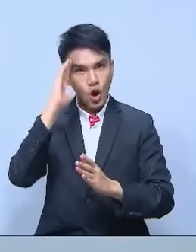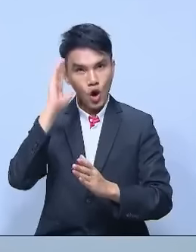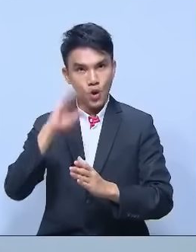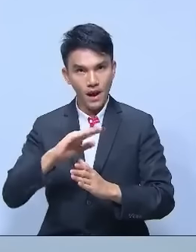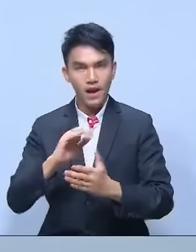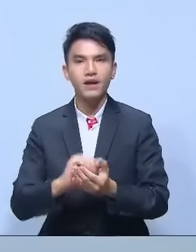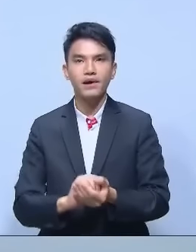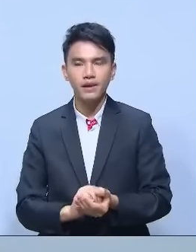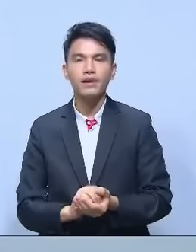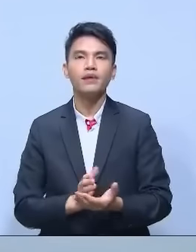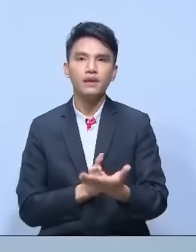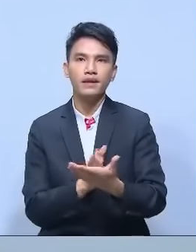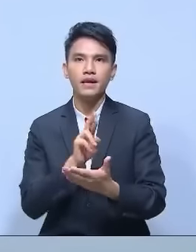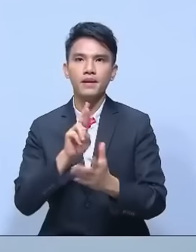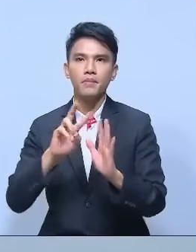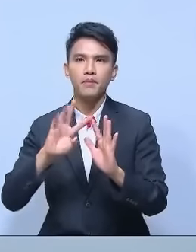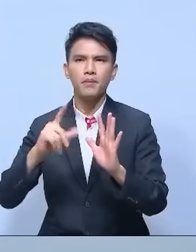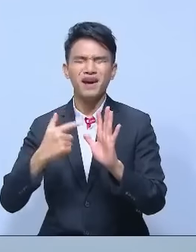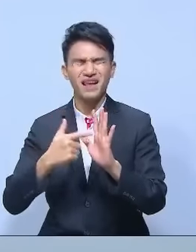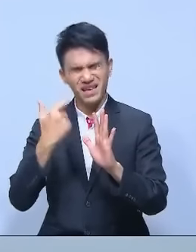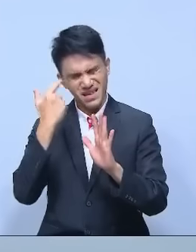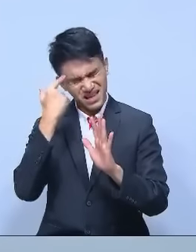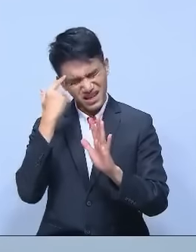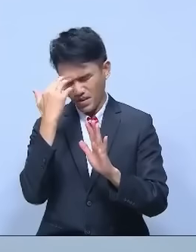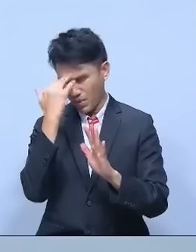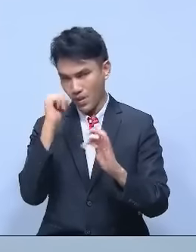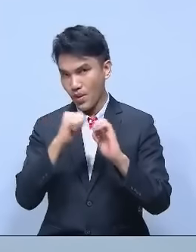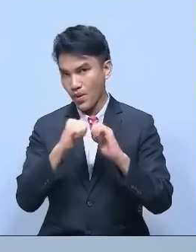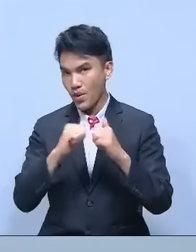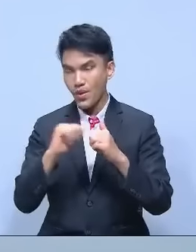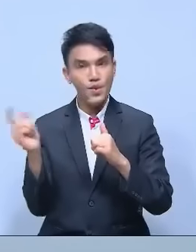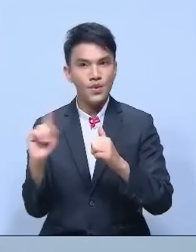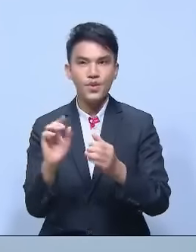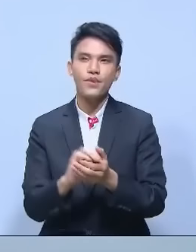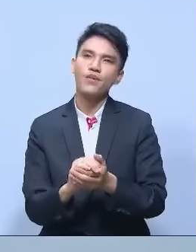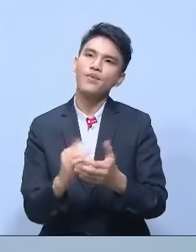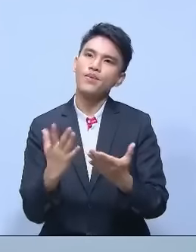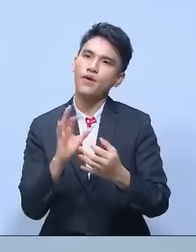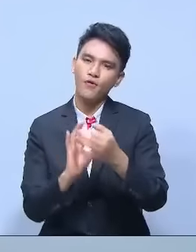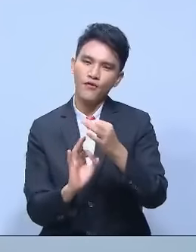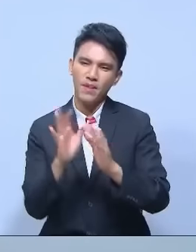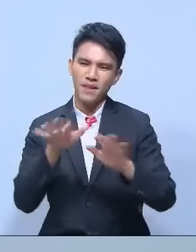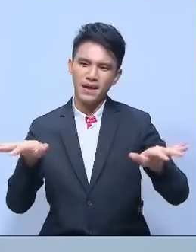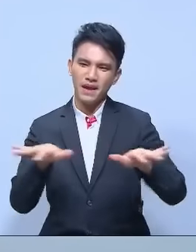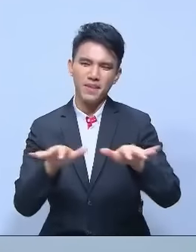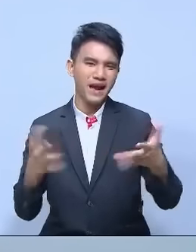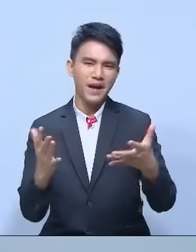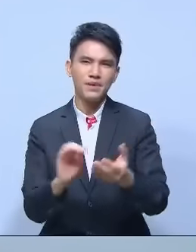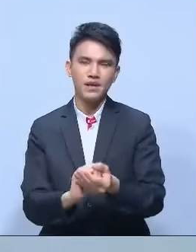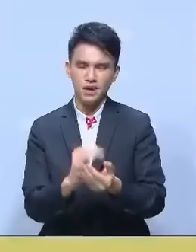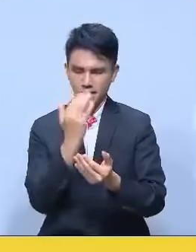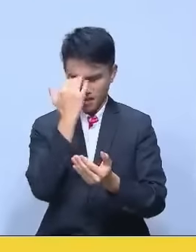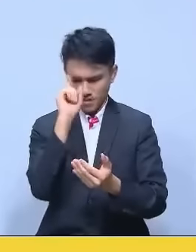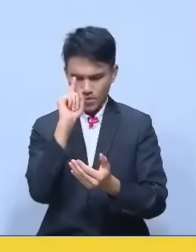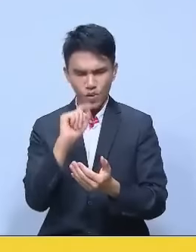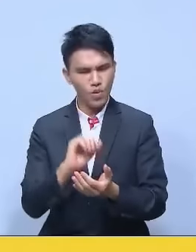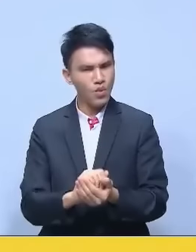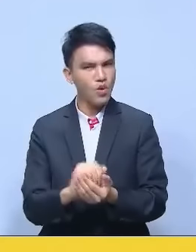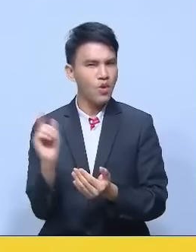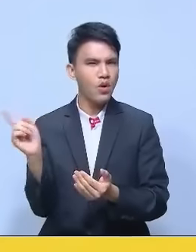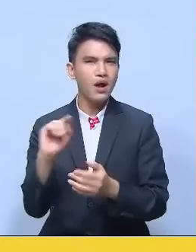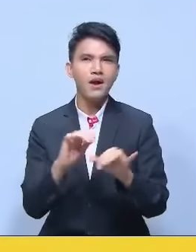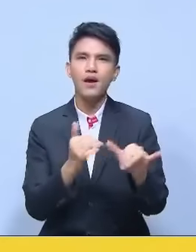ย่านประชาชื่นแต่ดูเหมือนว่าคดีนี้กลิ่นตุๆละดูเหมือนว่าอาจจะไม่ใช่เหตุเพลิงไหม้ธรรมดาเพราะว่าเขาไปพบว่านี่อา